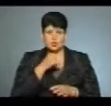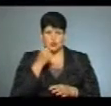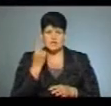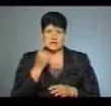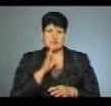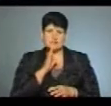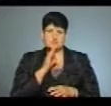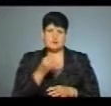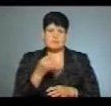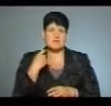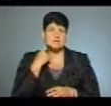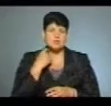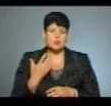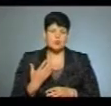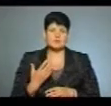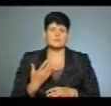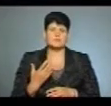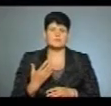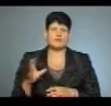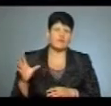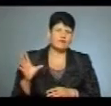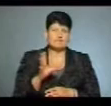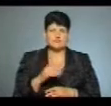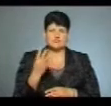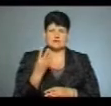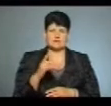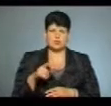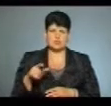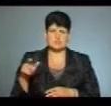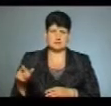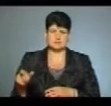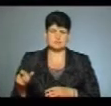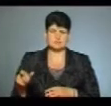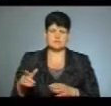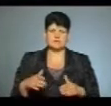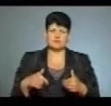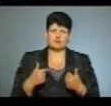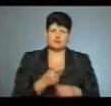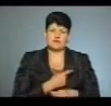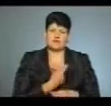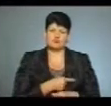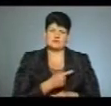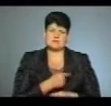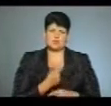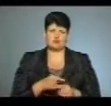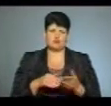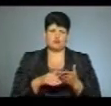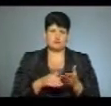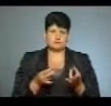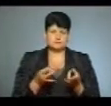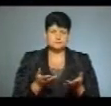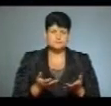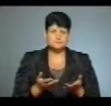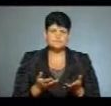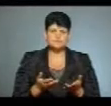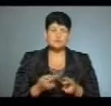дівчинка 15 років. Всі ці четверо осіб після цього звернулися в лікарню за медичною допомогою. По